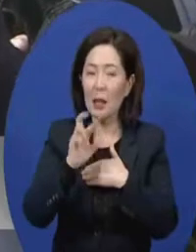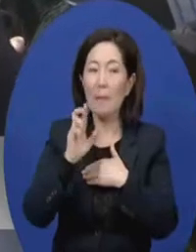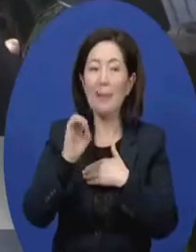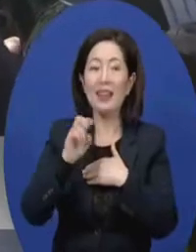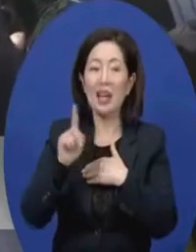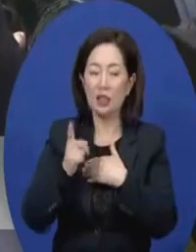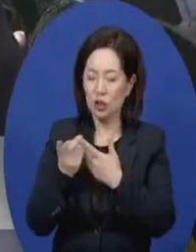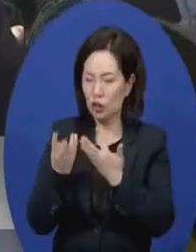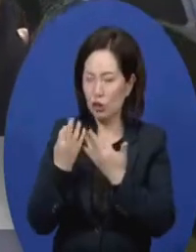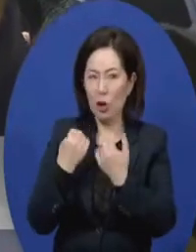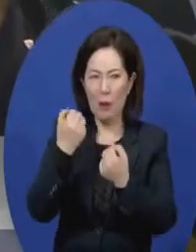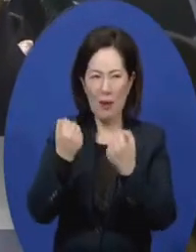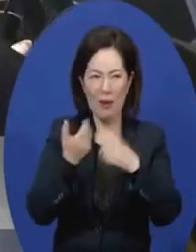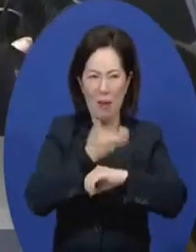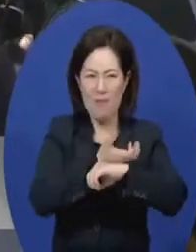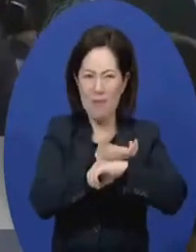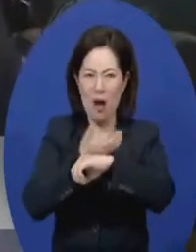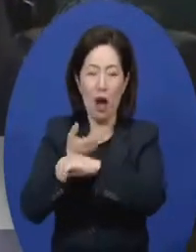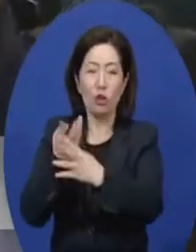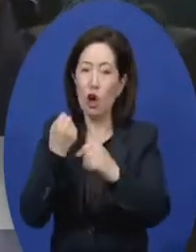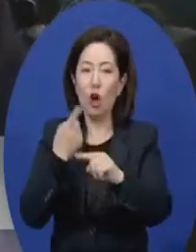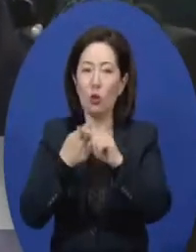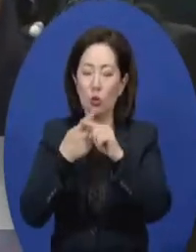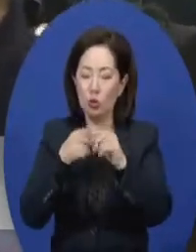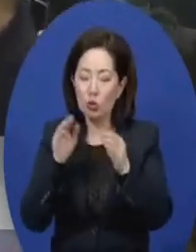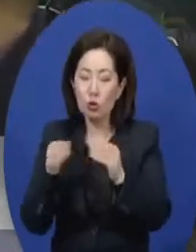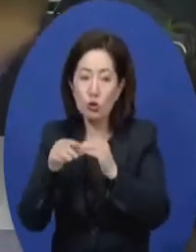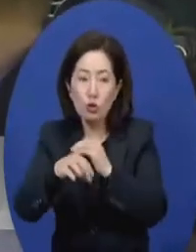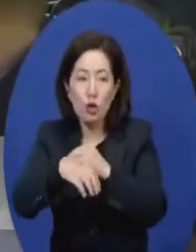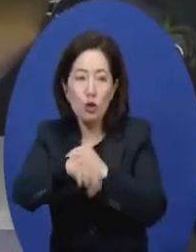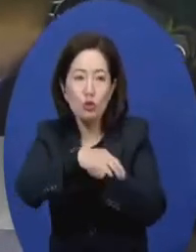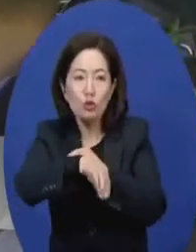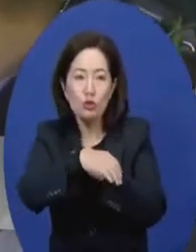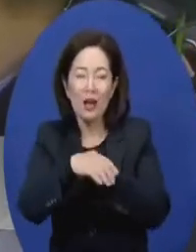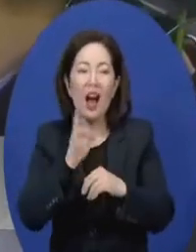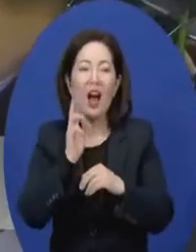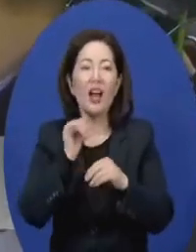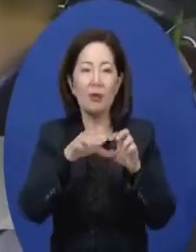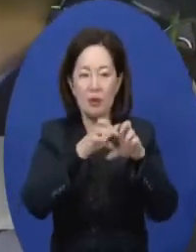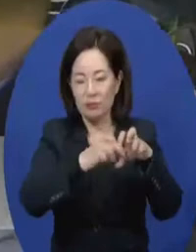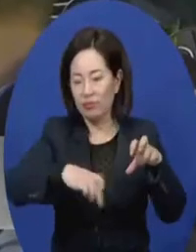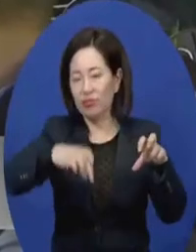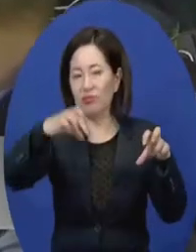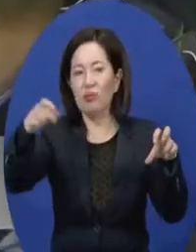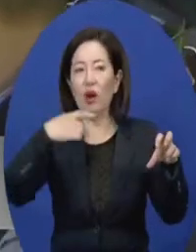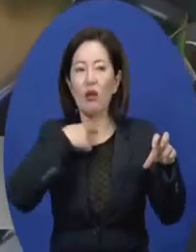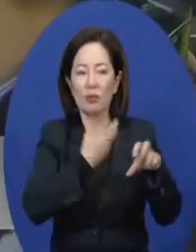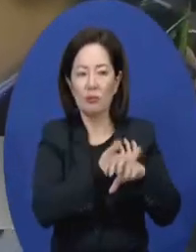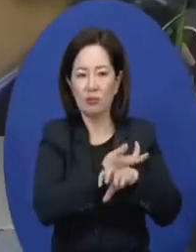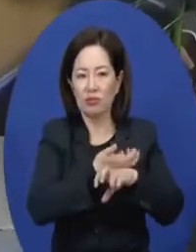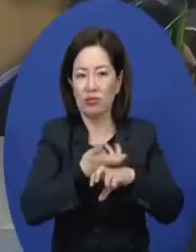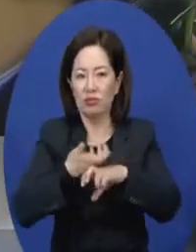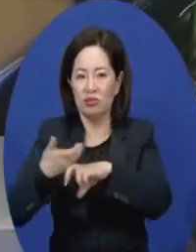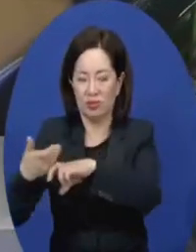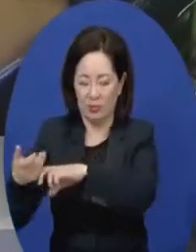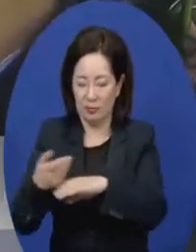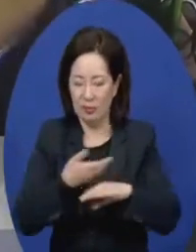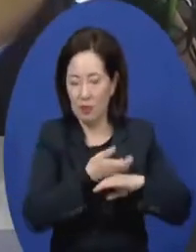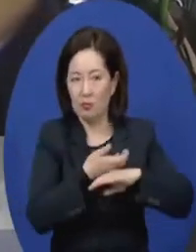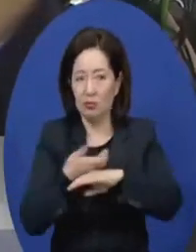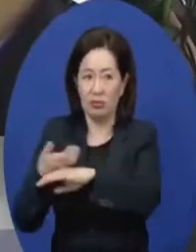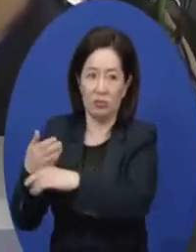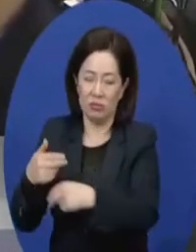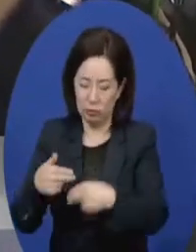велазин та өсөхгүй. Тэгээд мөчлөгт урсгал тээврийн технологи уу одоо нэг канивэрийн системээр хөр суултаа